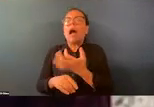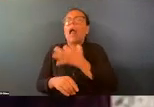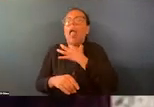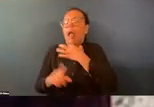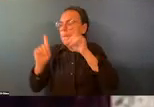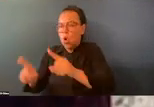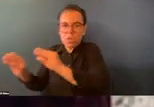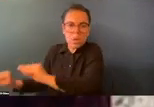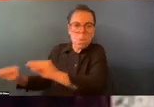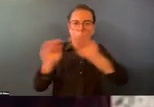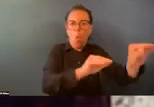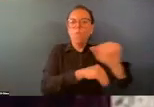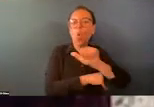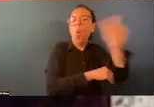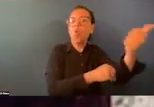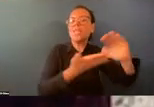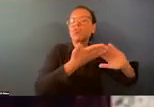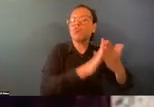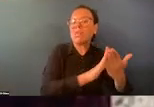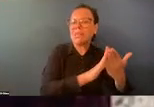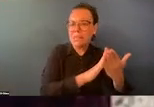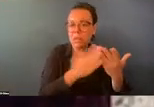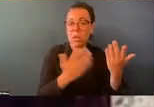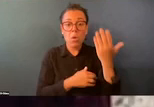крупных наводнений, сели, когда уничтожаются